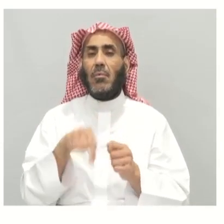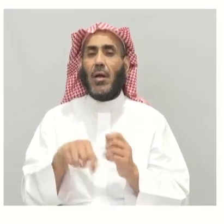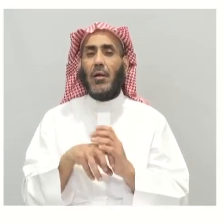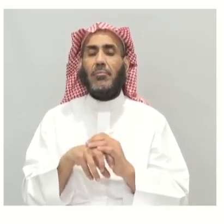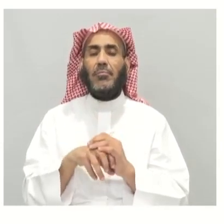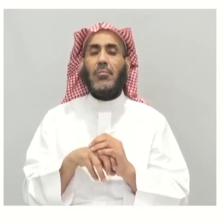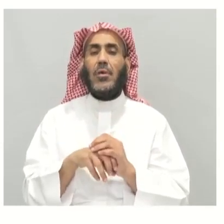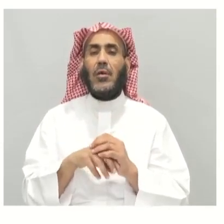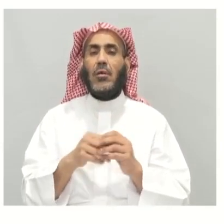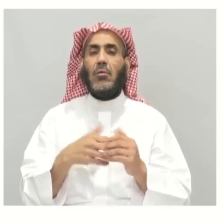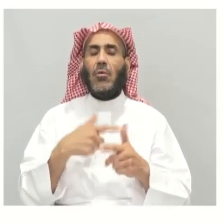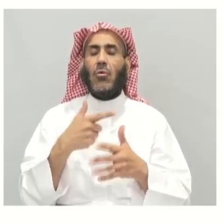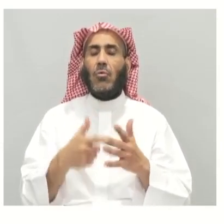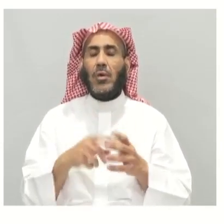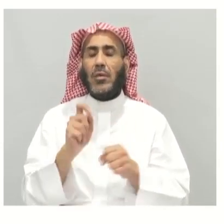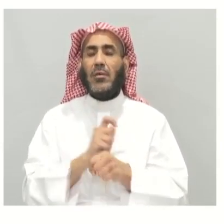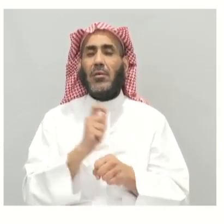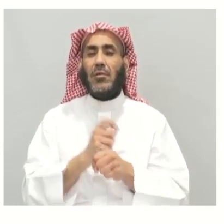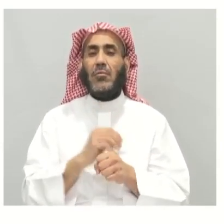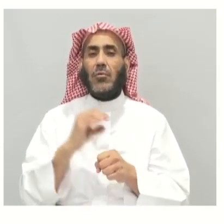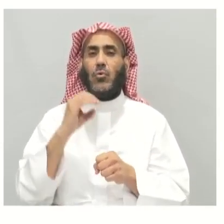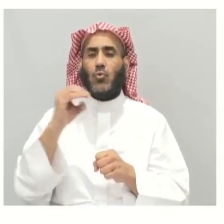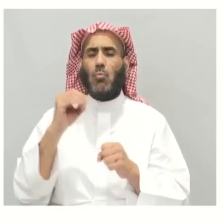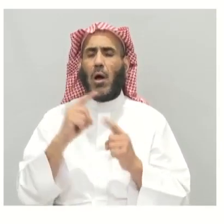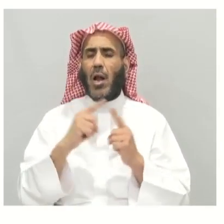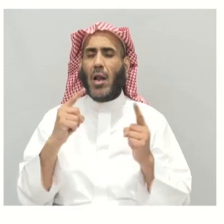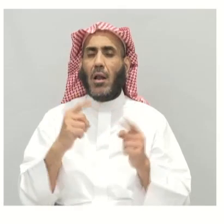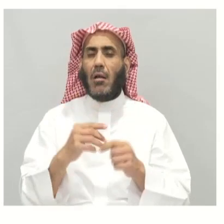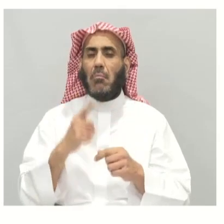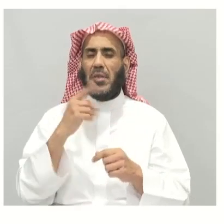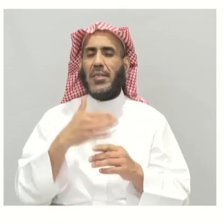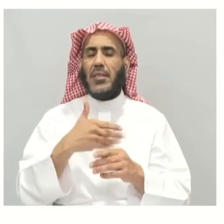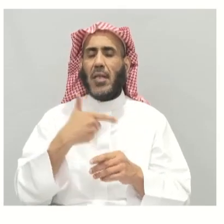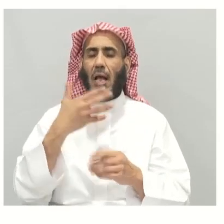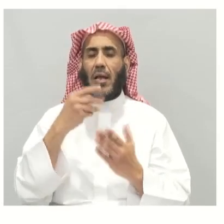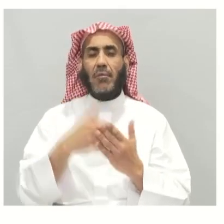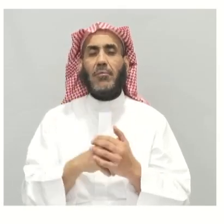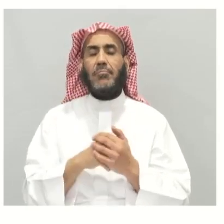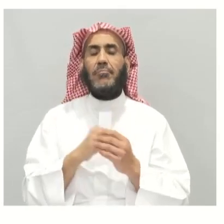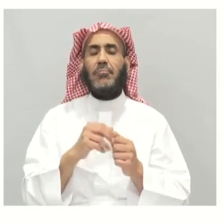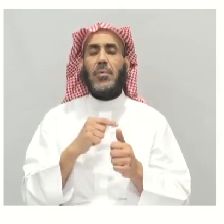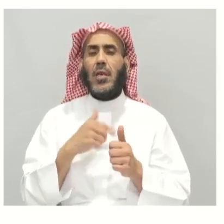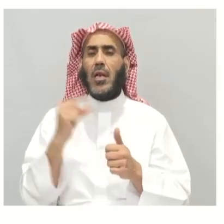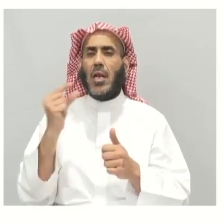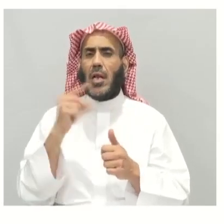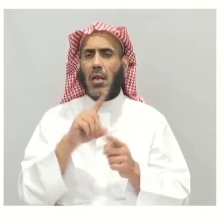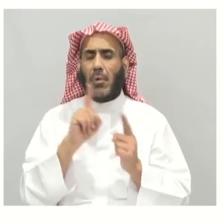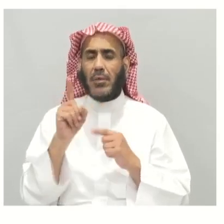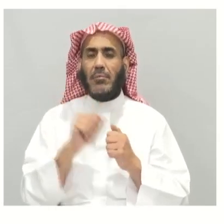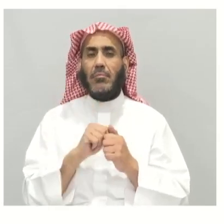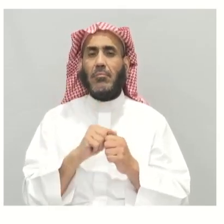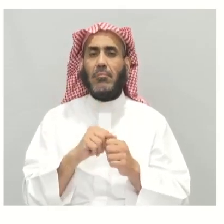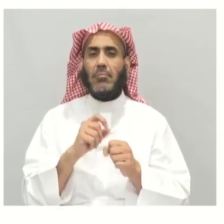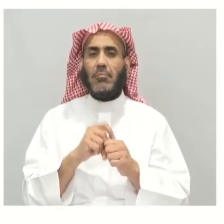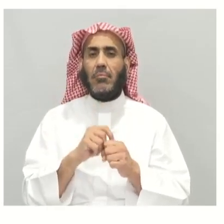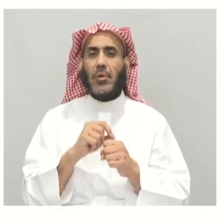والمكان، ثم أستخدمهما في جمل من إنشائي. إذن الكلمات الموجودة هنا أقوم